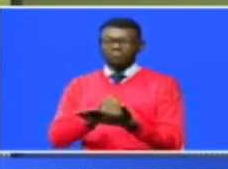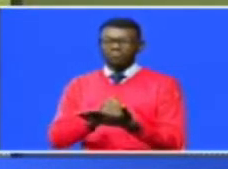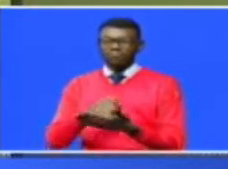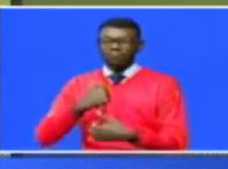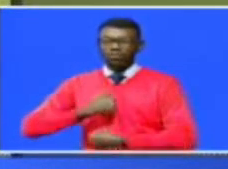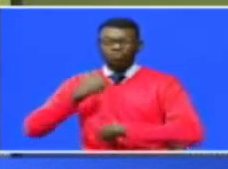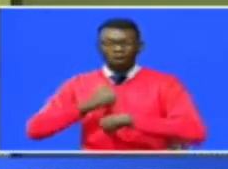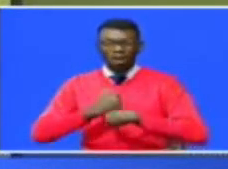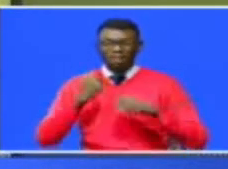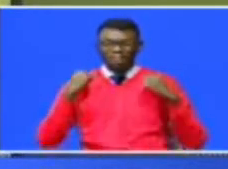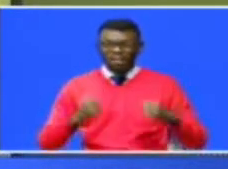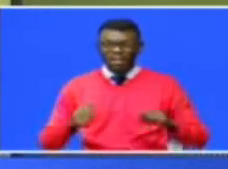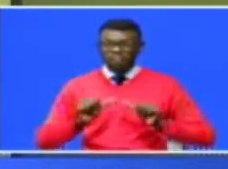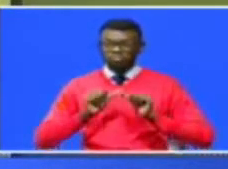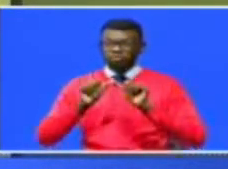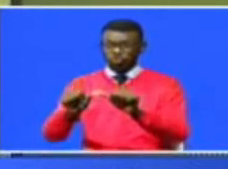hard because she is in